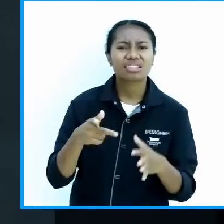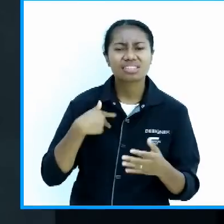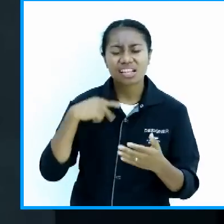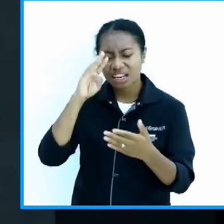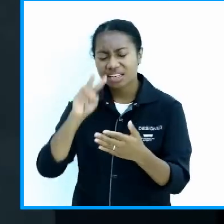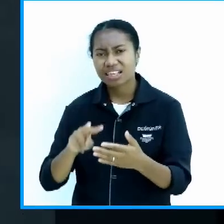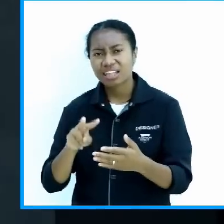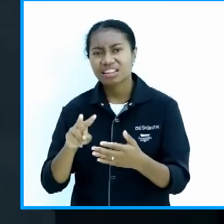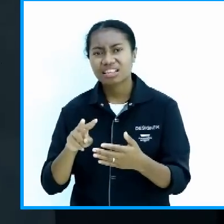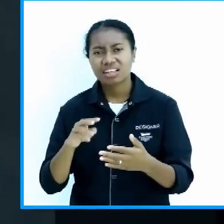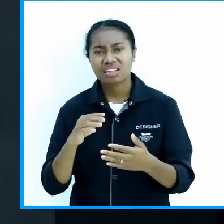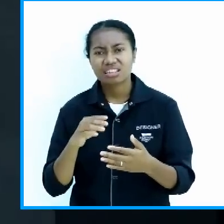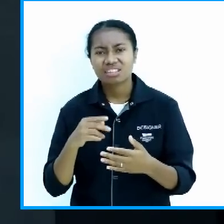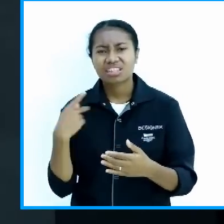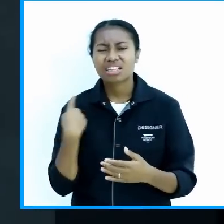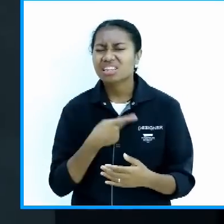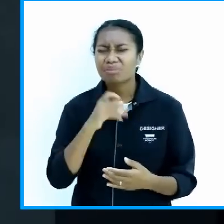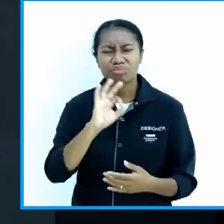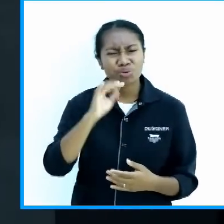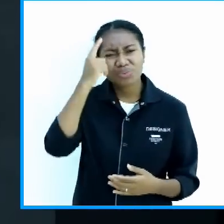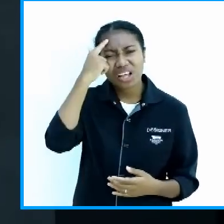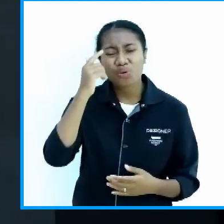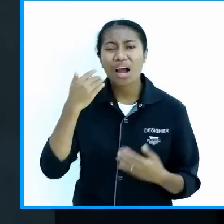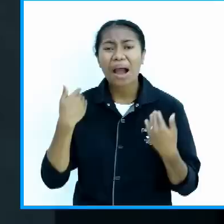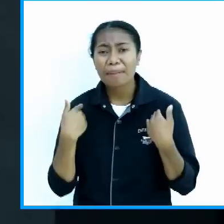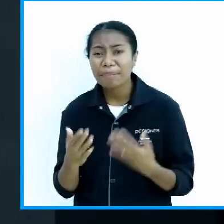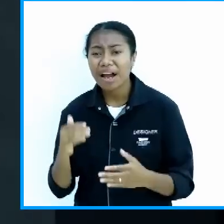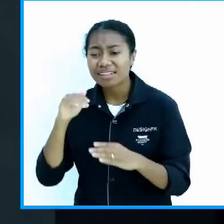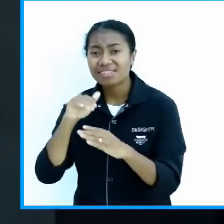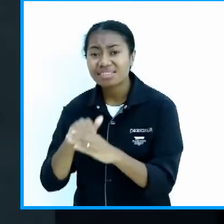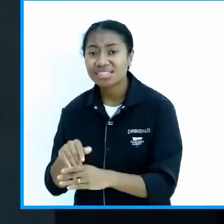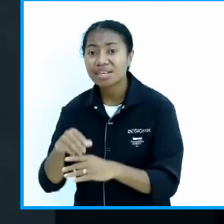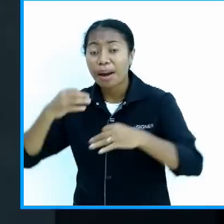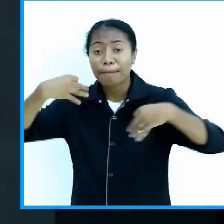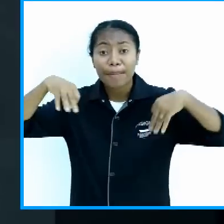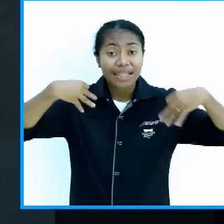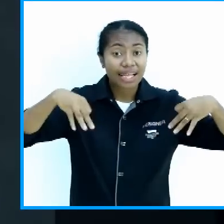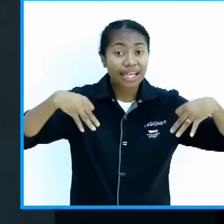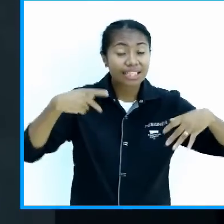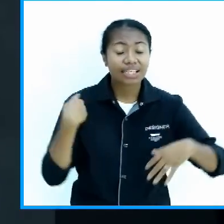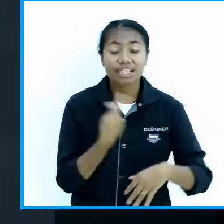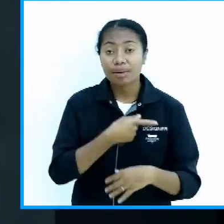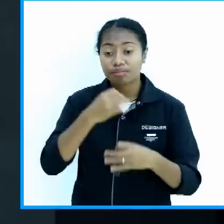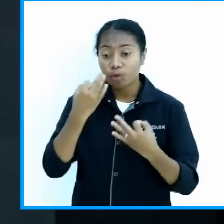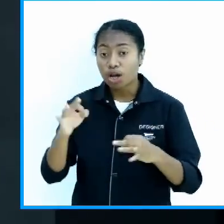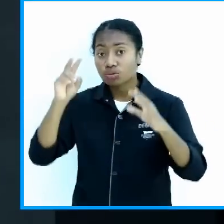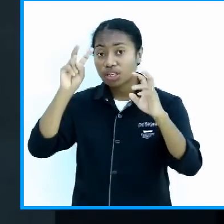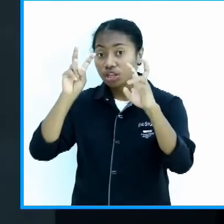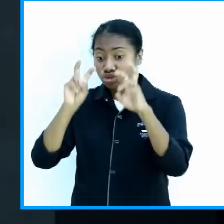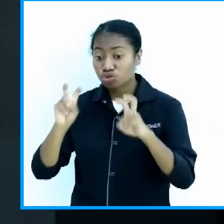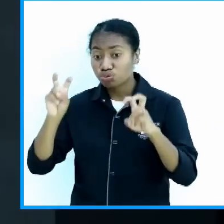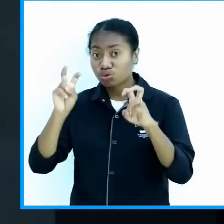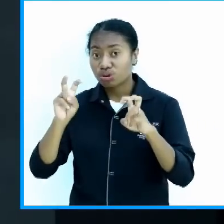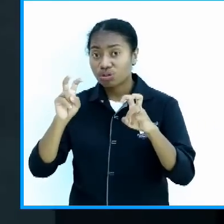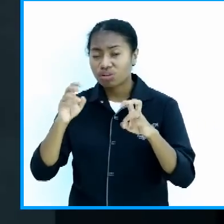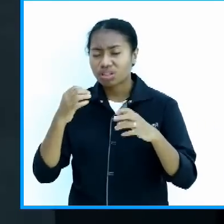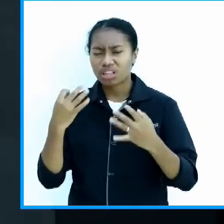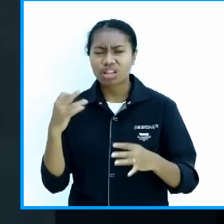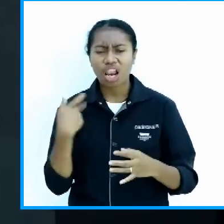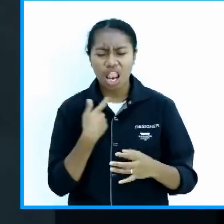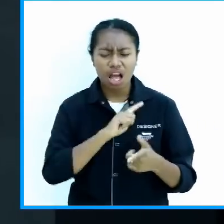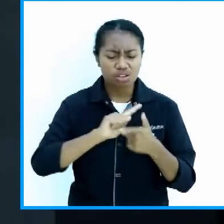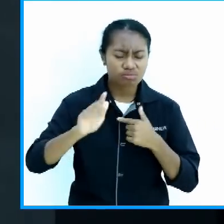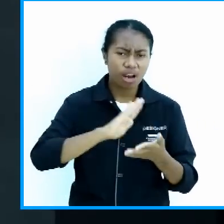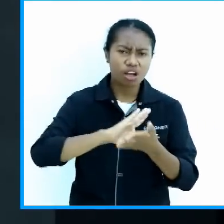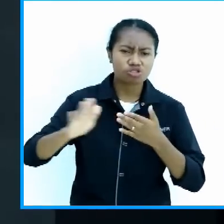orang kita seperti itu ya. Kita belum tahu apa yang isi dari materinya. Kita baru lihat judulnya, kemudian kita mulai ambil kesimpulan. Begitu